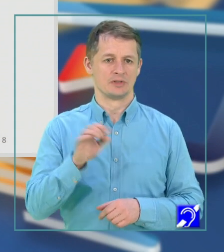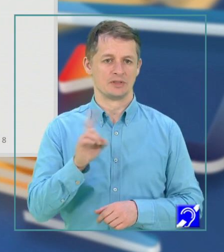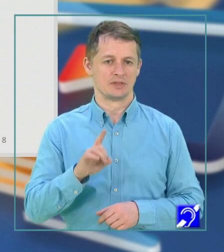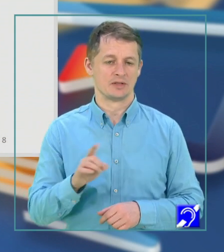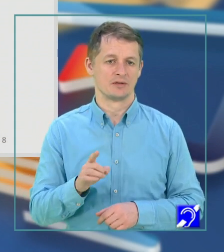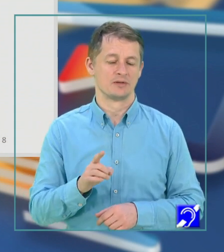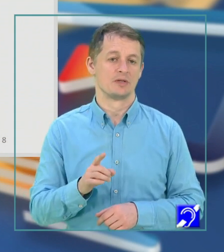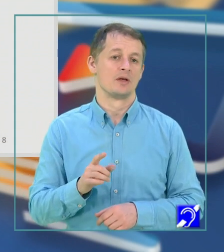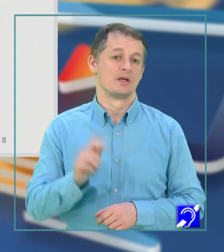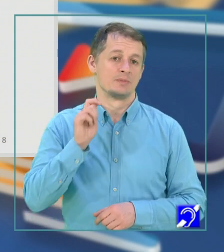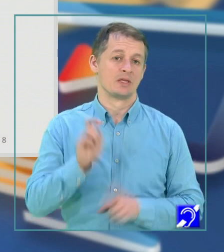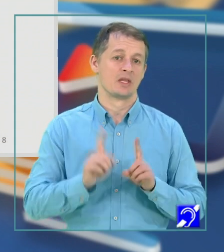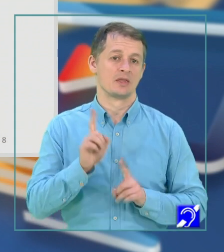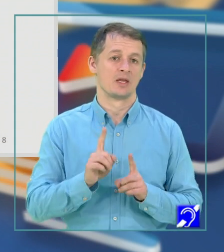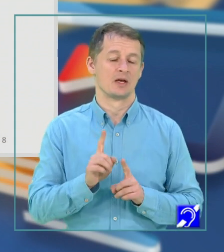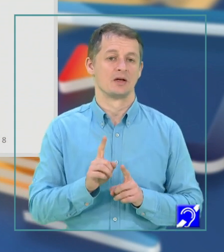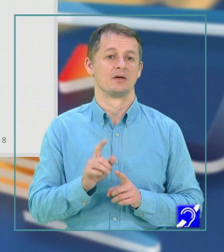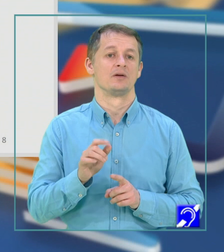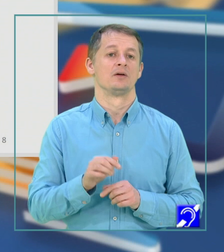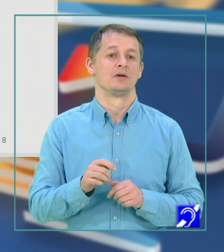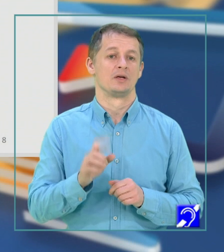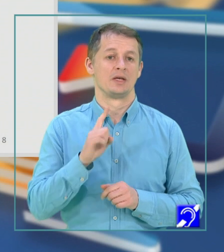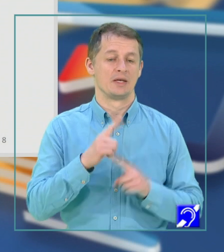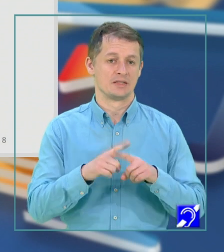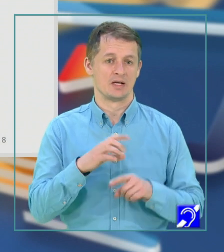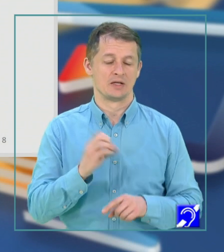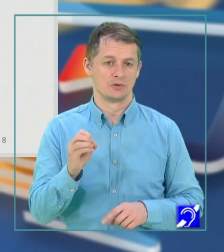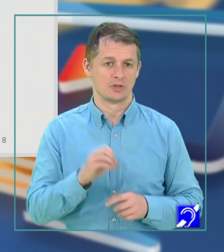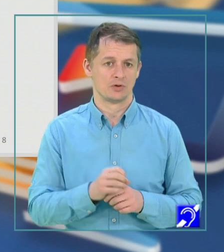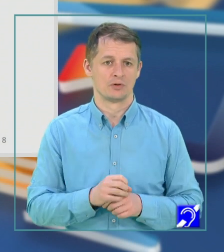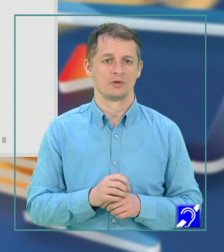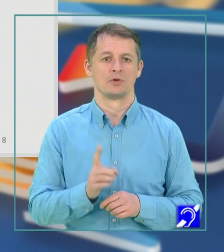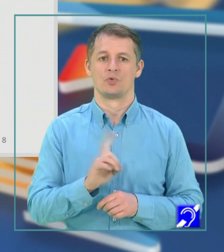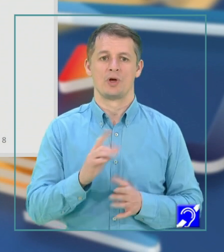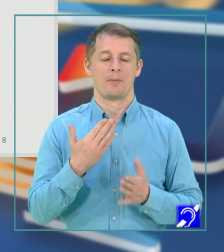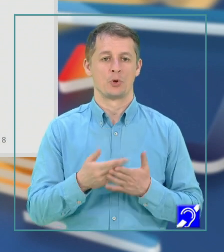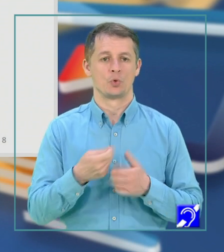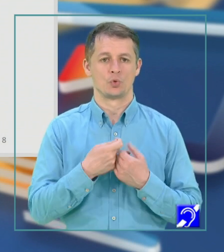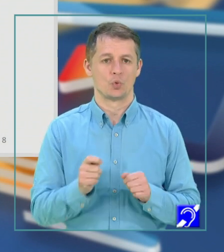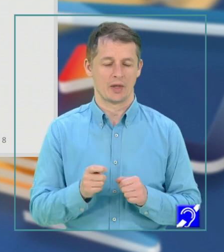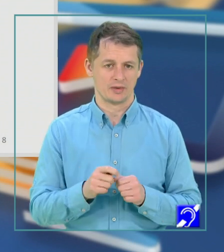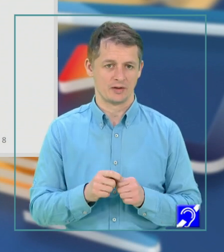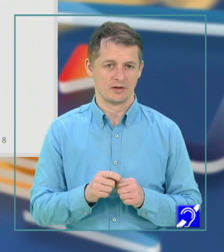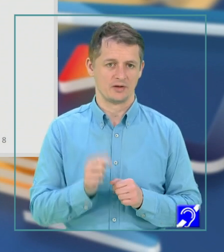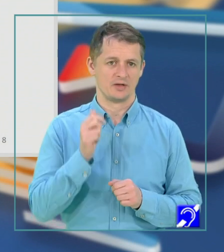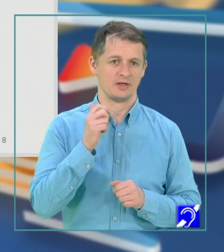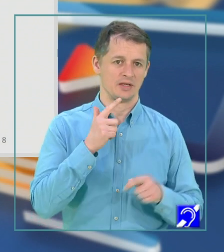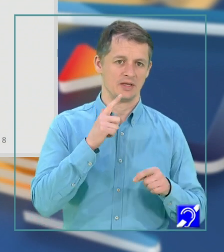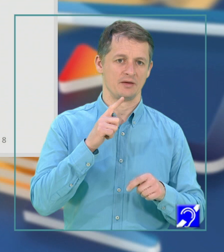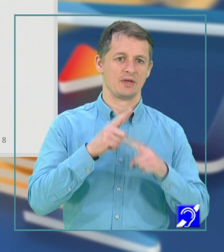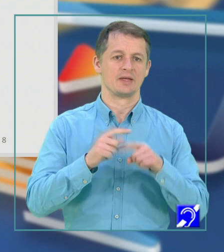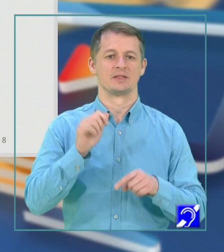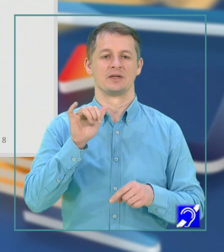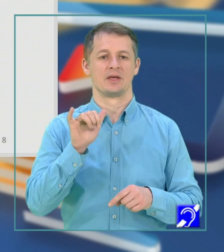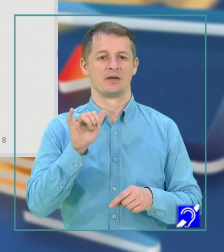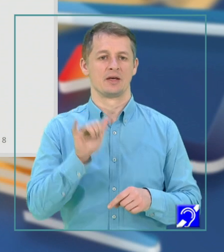numai dacă z este egal cu 0. Deci proprietatea nu este adevărată pentru toate tripletele x, y și z de numere reale, ci